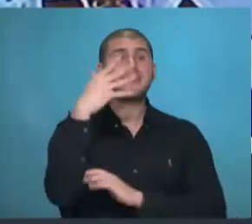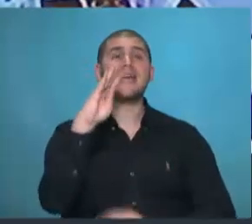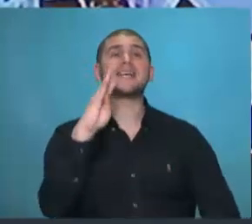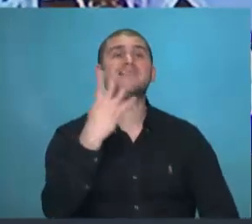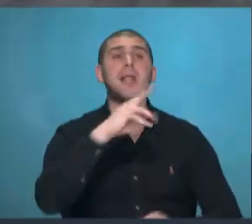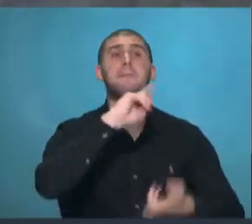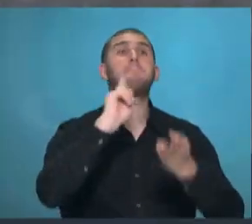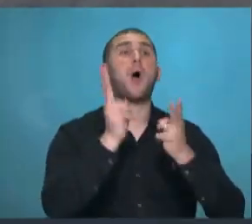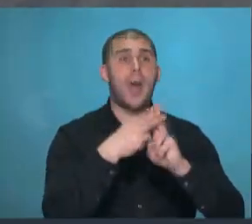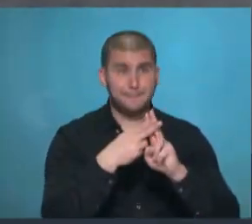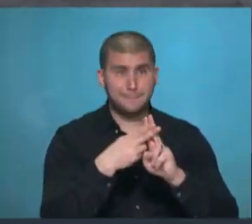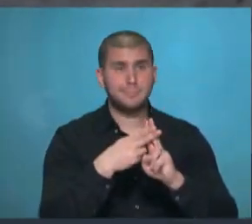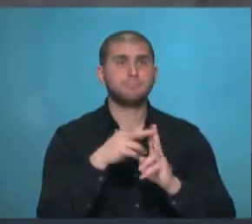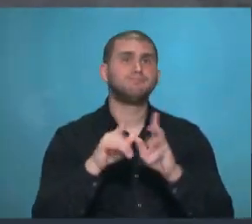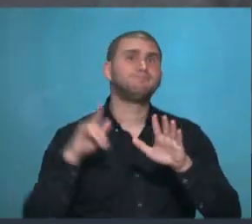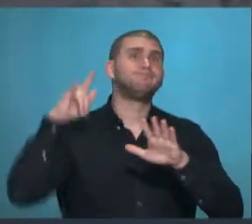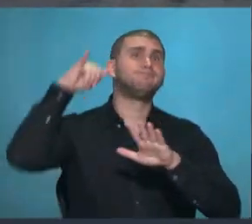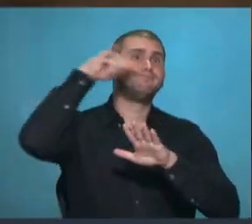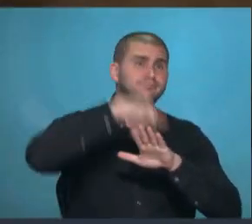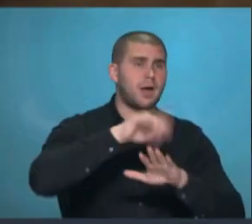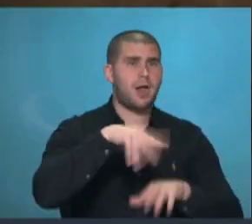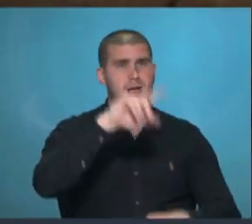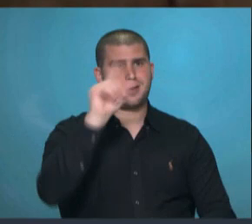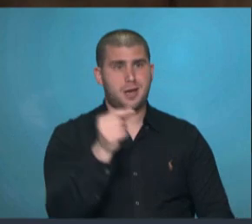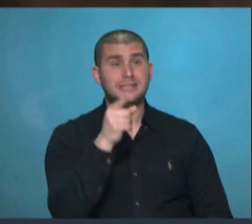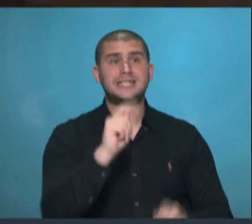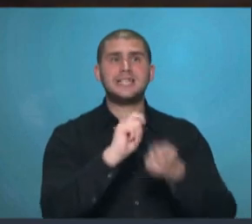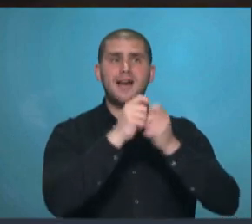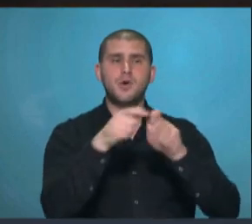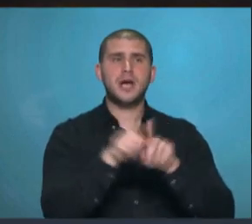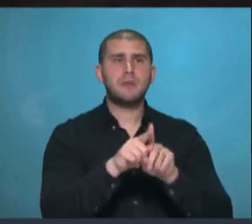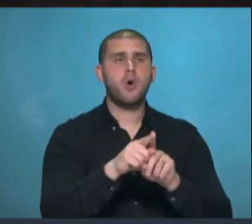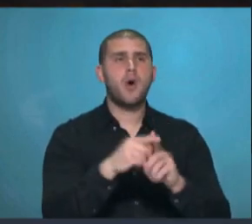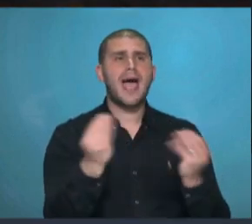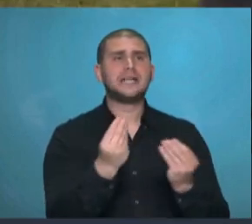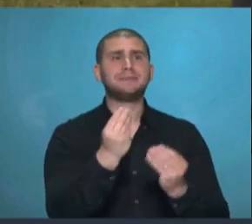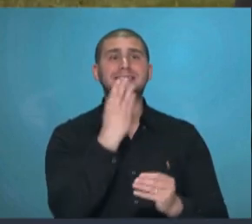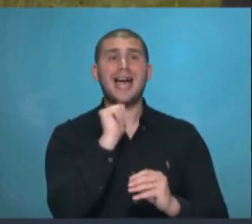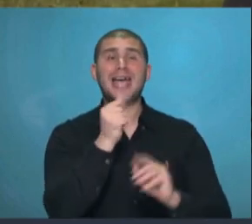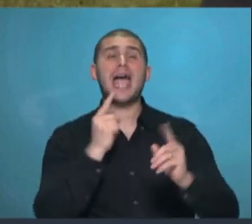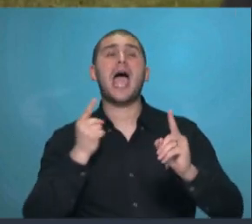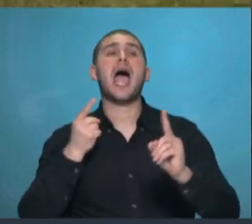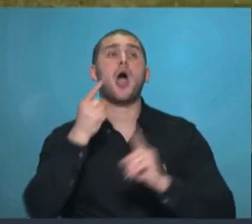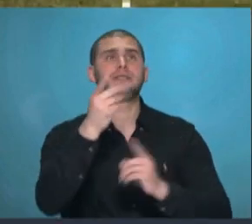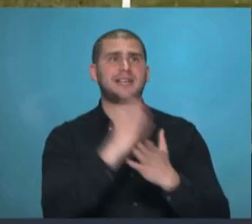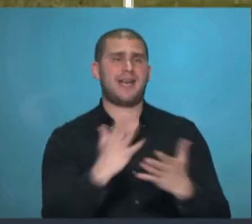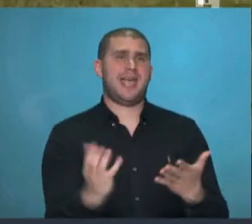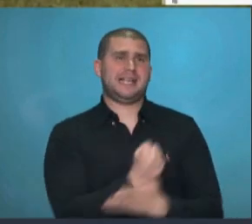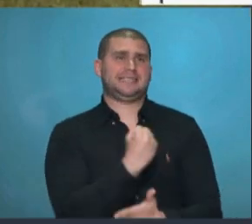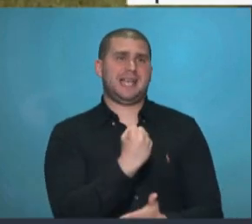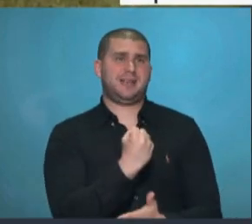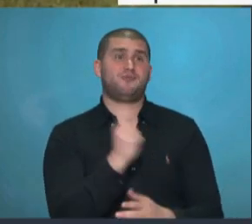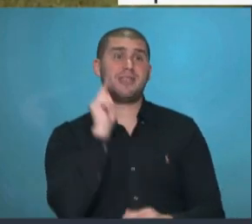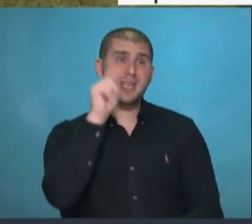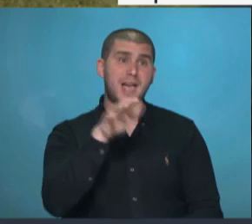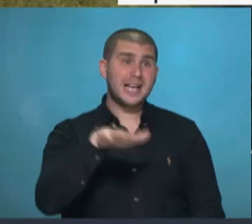בעולם בלבד שהנחית הרכב על הירח. זה בעצם יהפוך להיות העצם הישראלי הכי רחוק, שהגיע הכי רחוק, זה כבר הישג. כשנגיע